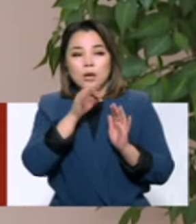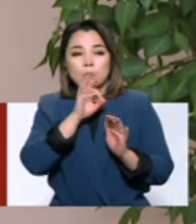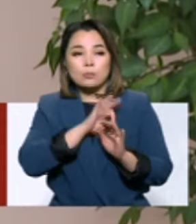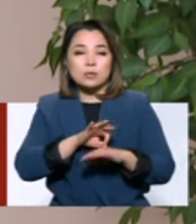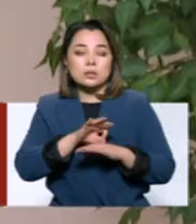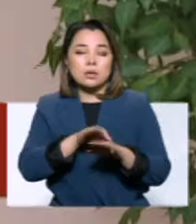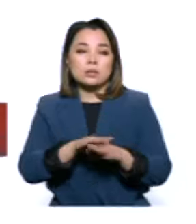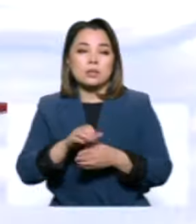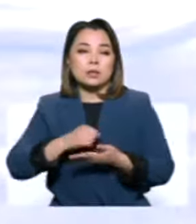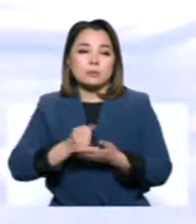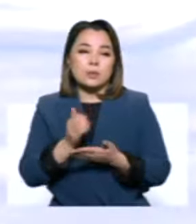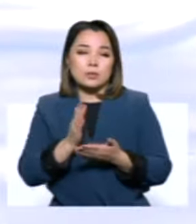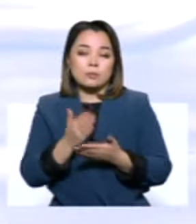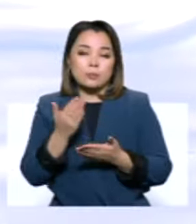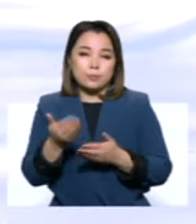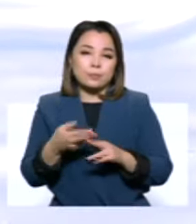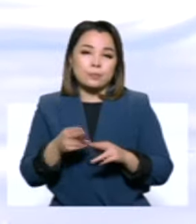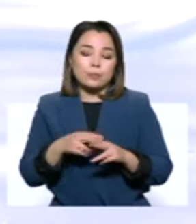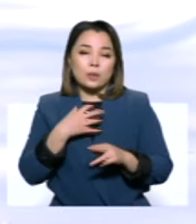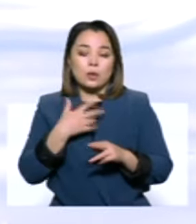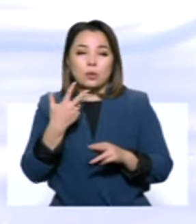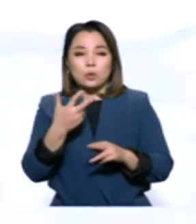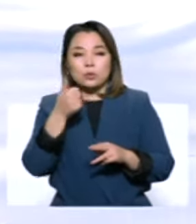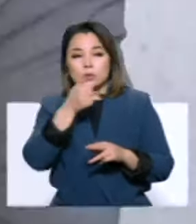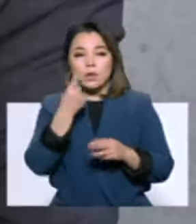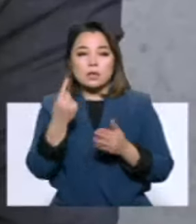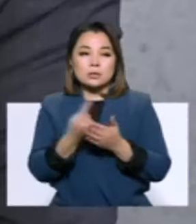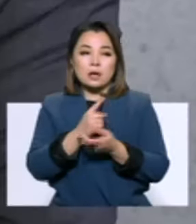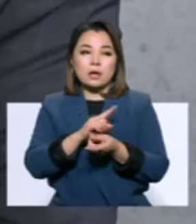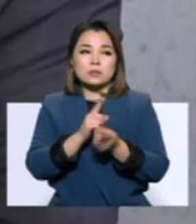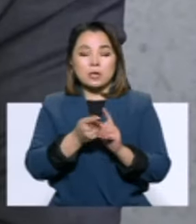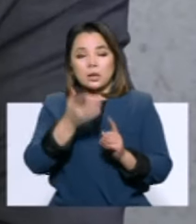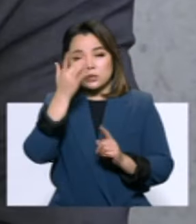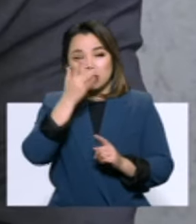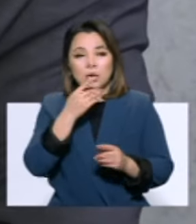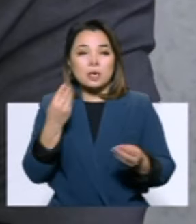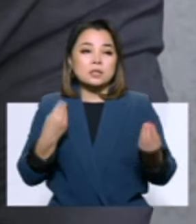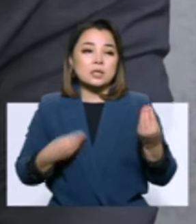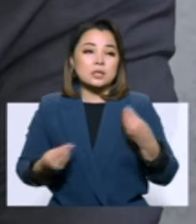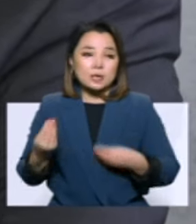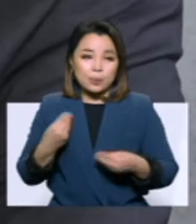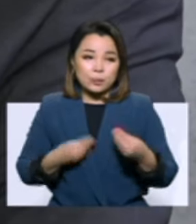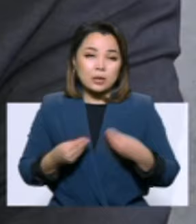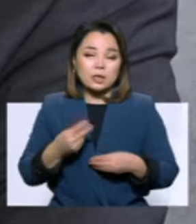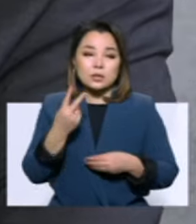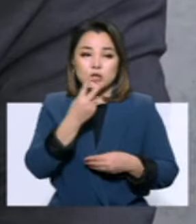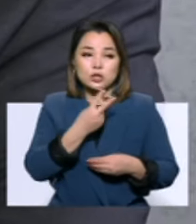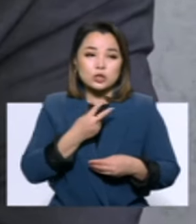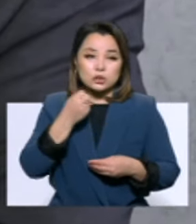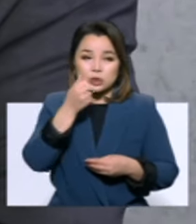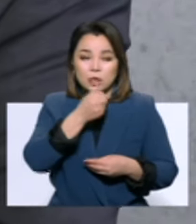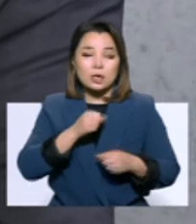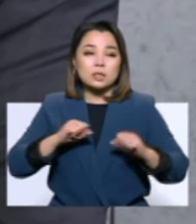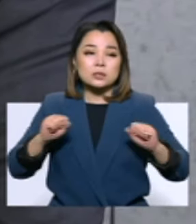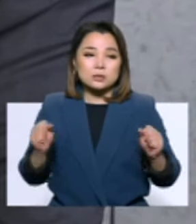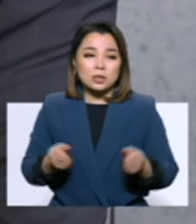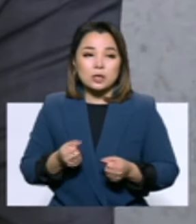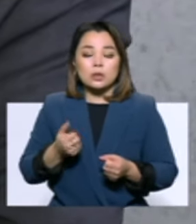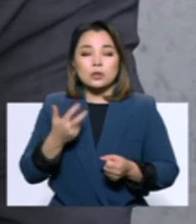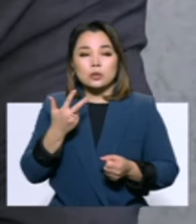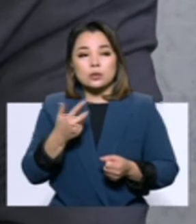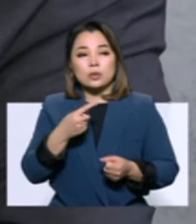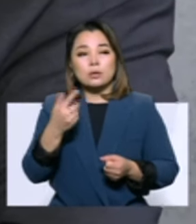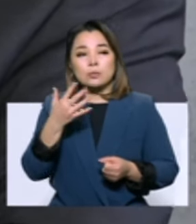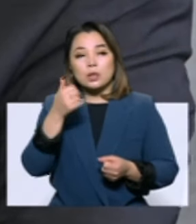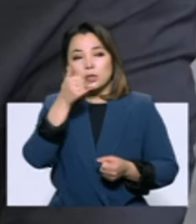пайдалану мерзімі бекітілген. Негізі 3 жылда бір ауысу керек. Жазғы киімдердің 2 жыл, қысқы киімдер 3-5